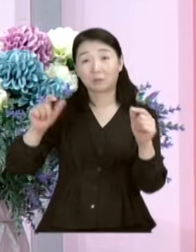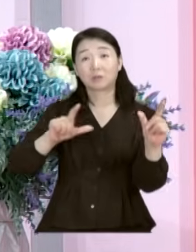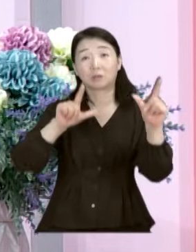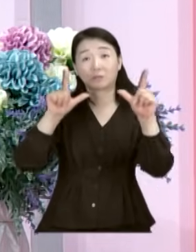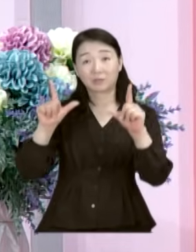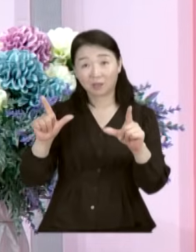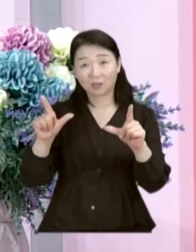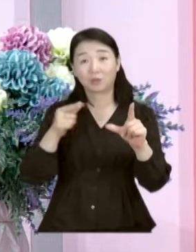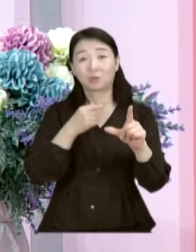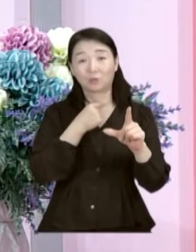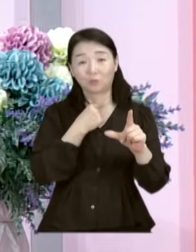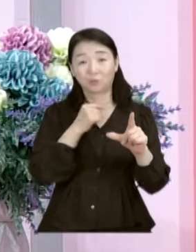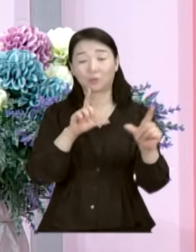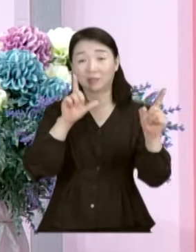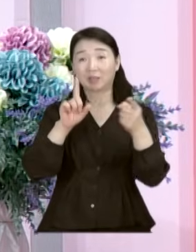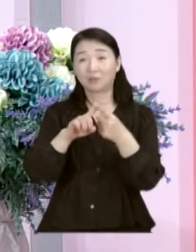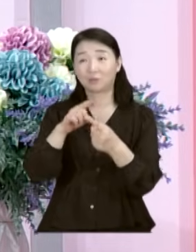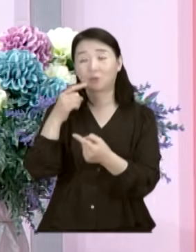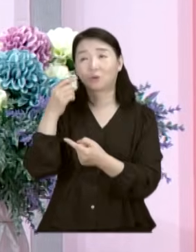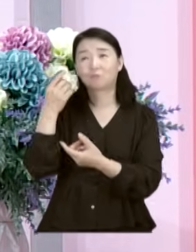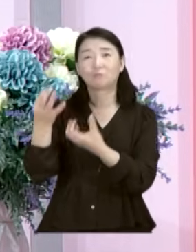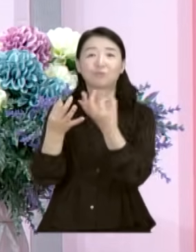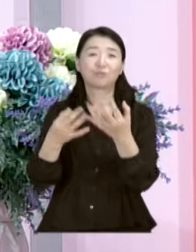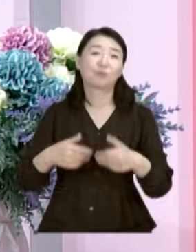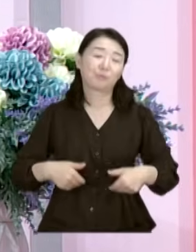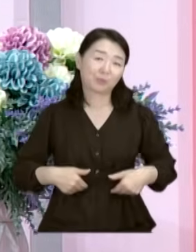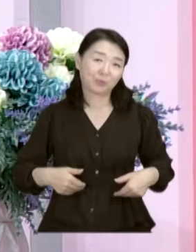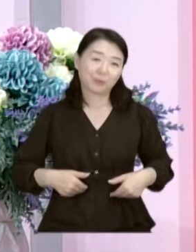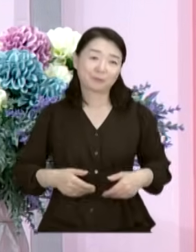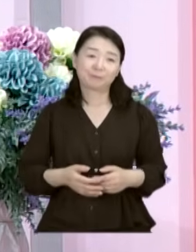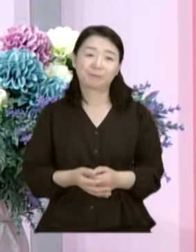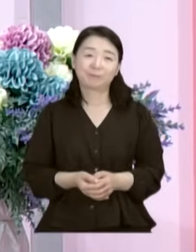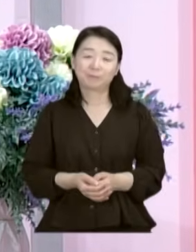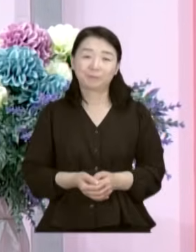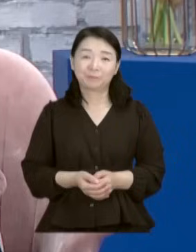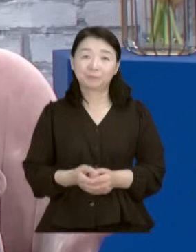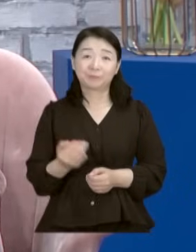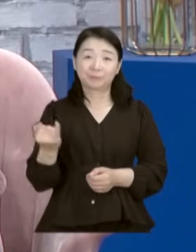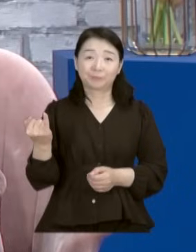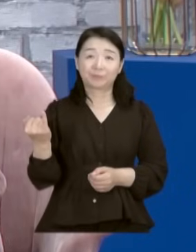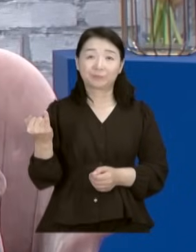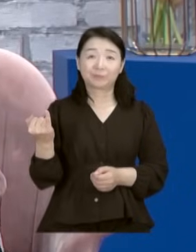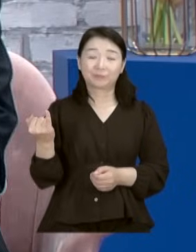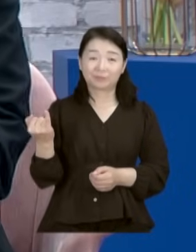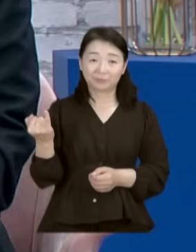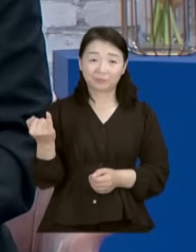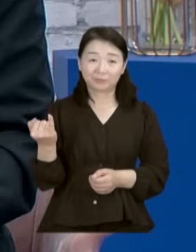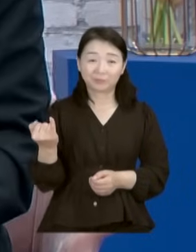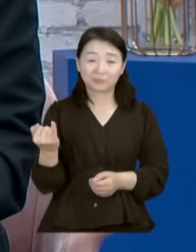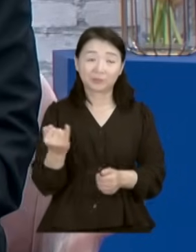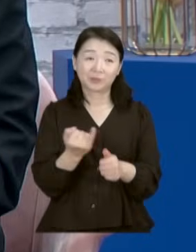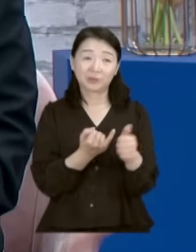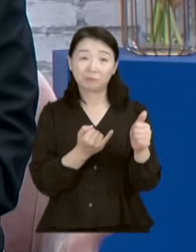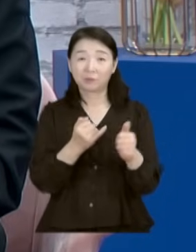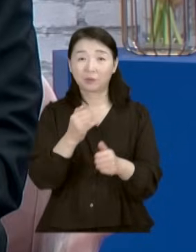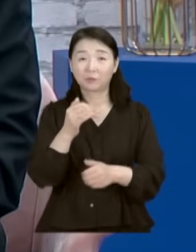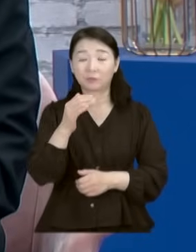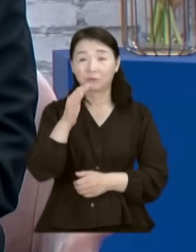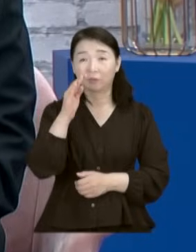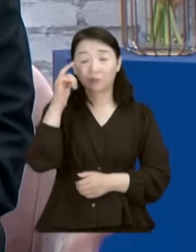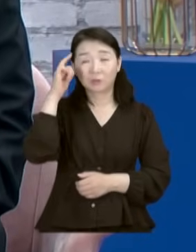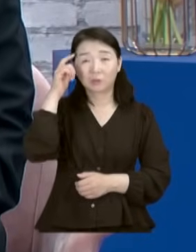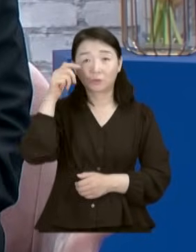살고 사는 것처럼 불렀어야 되는데 우리 김정아 사모님도 남편의 그